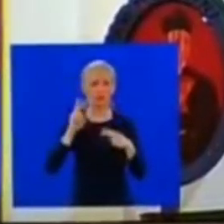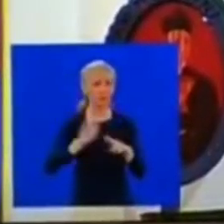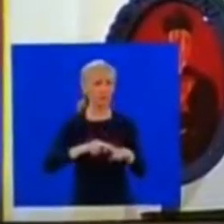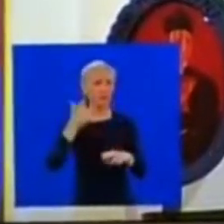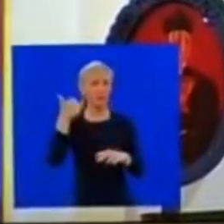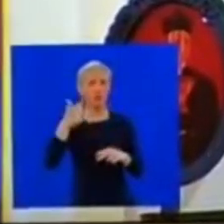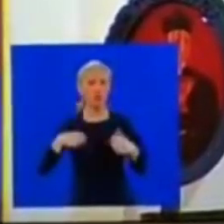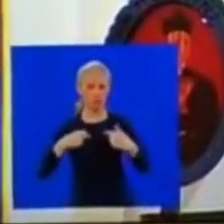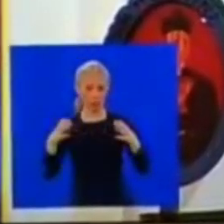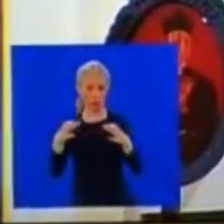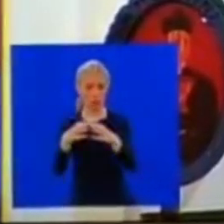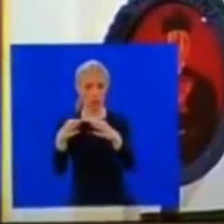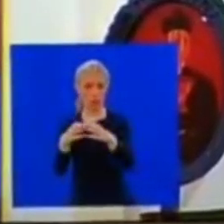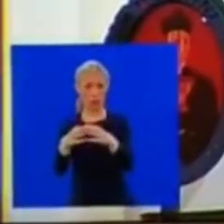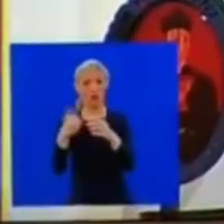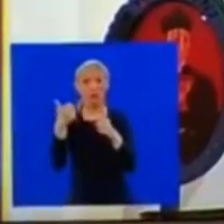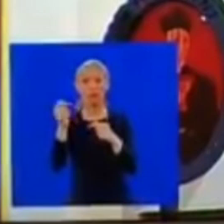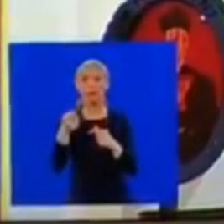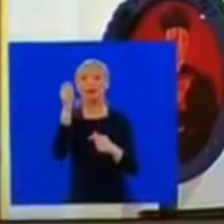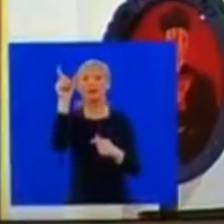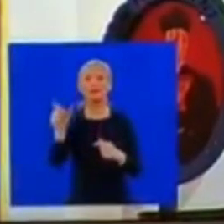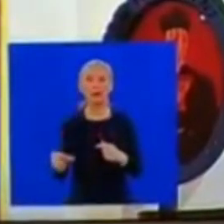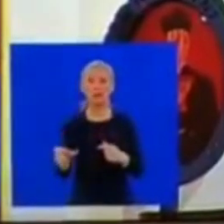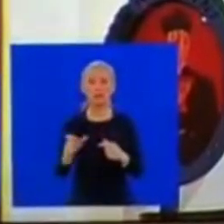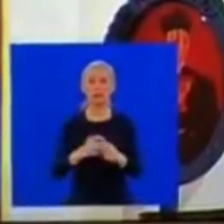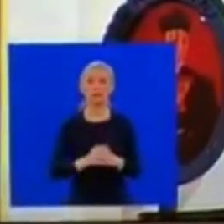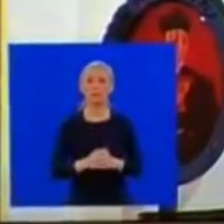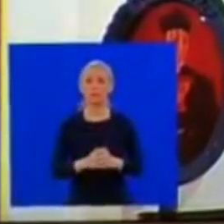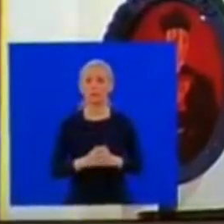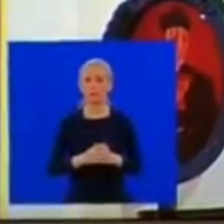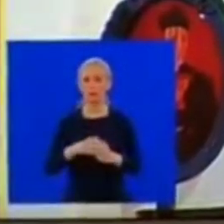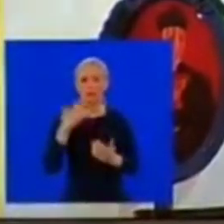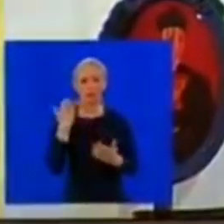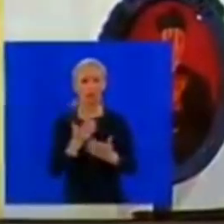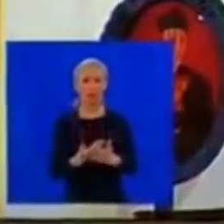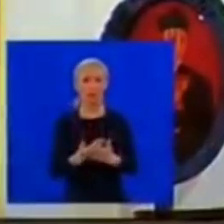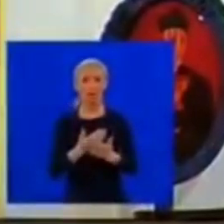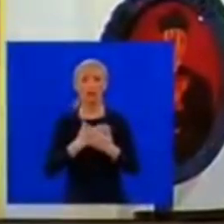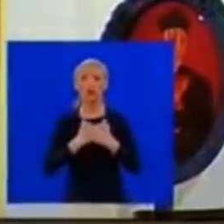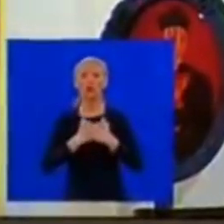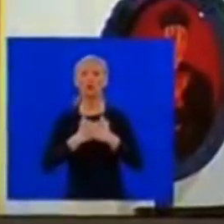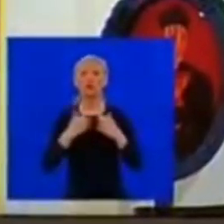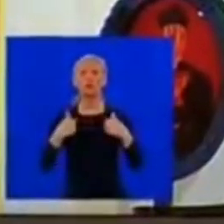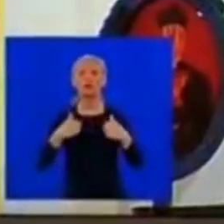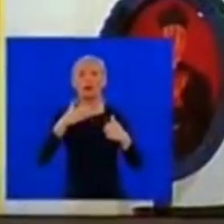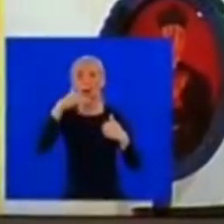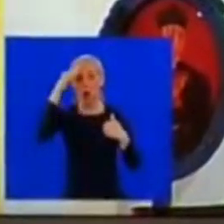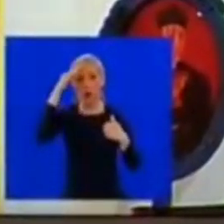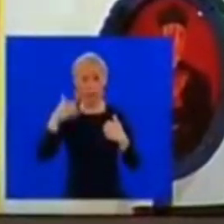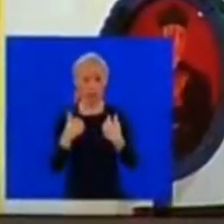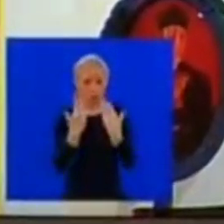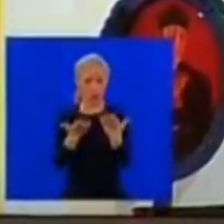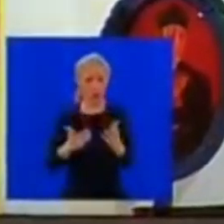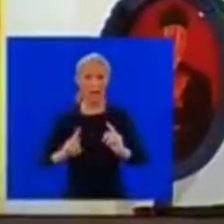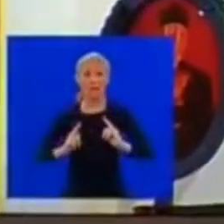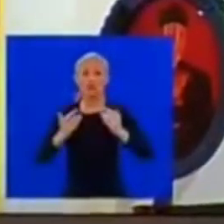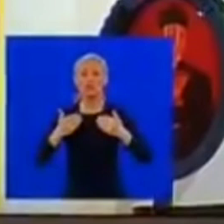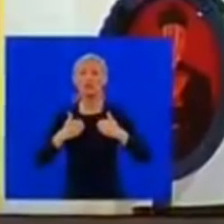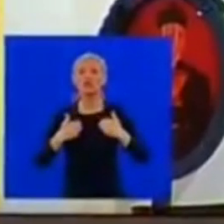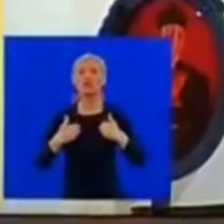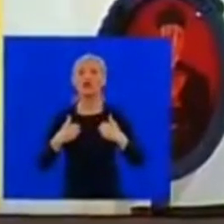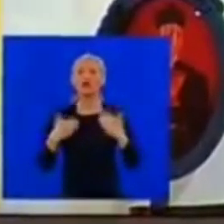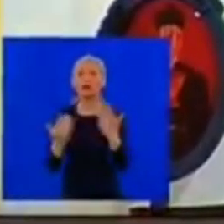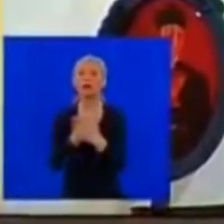stado, jedan pastir. Zbog toga me i ljubi otac, što polažem život svoj da ga